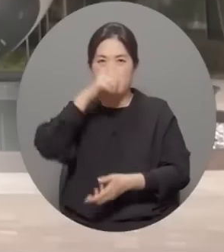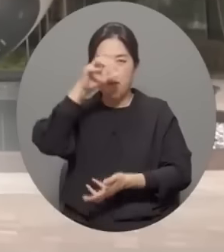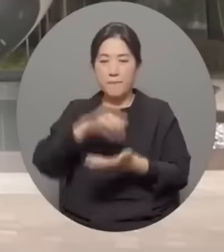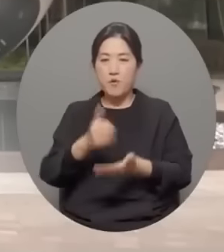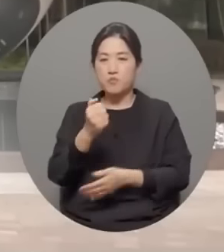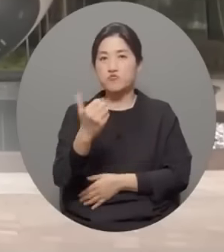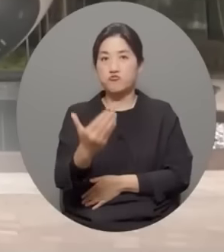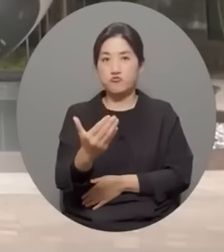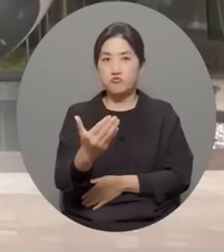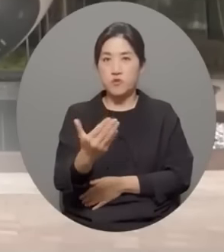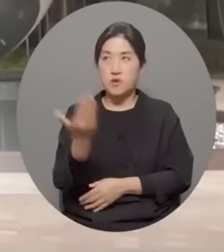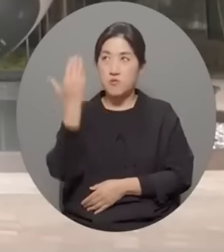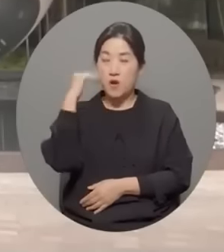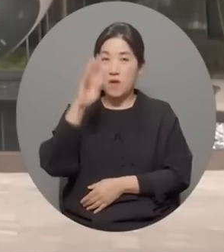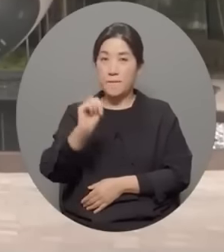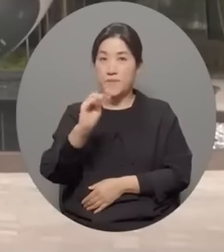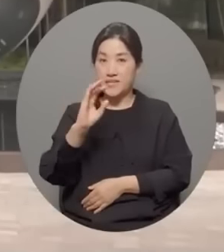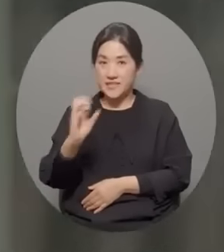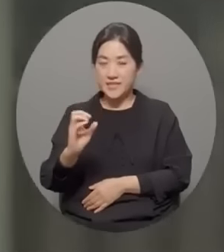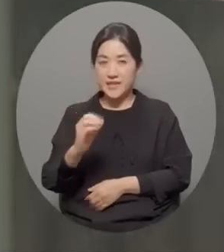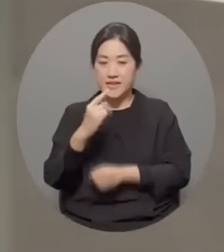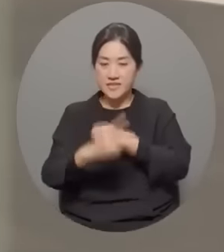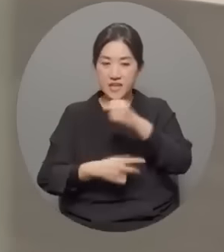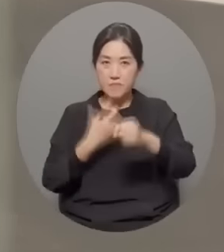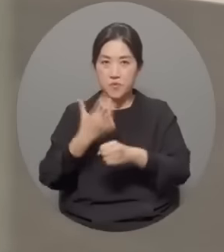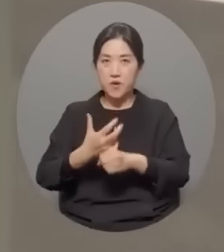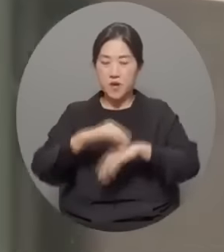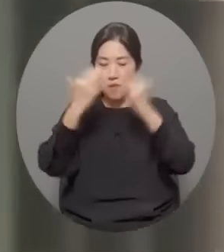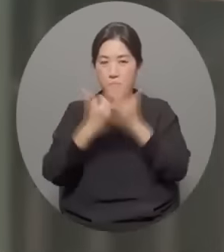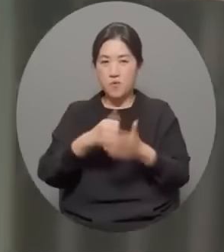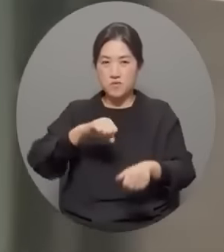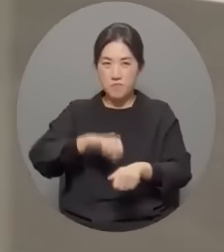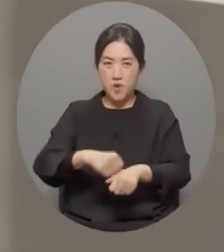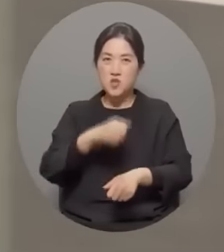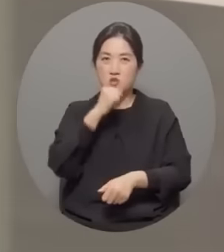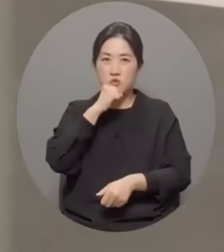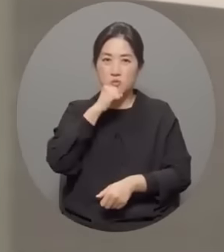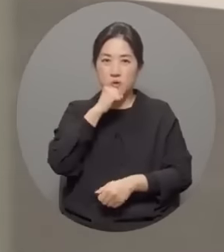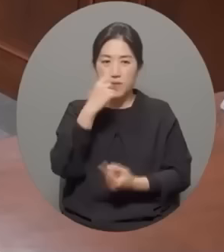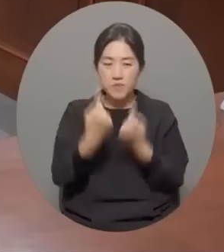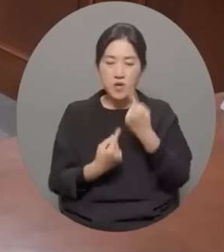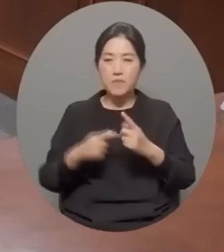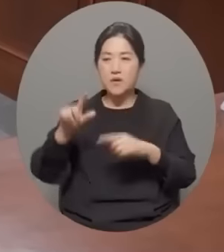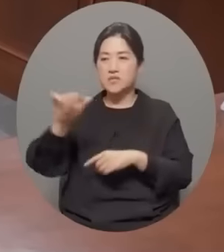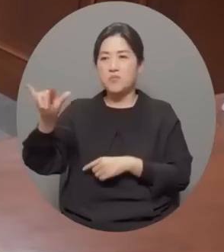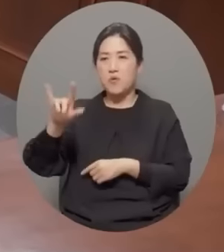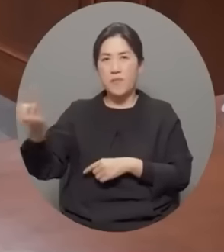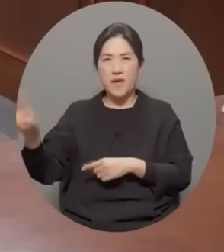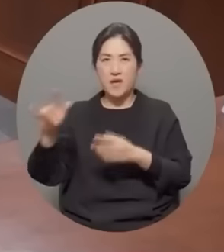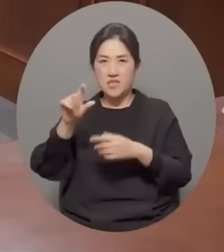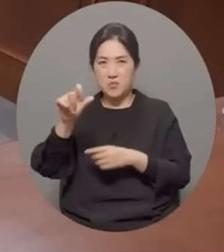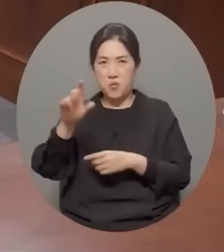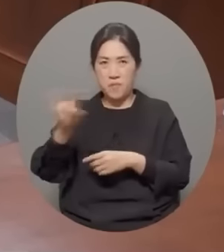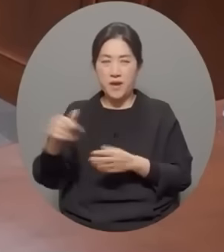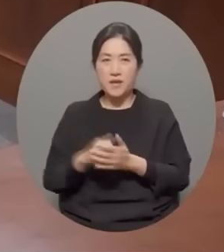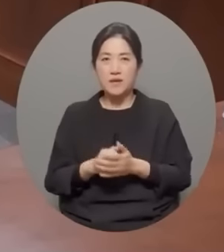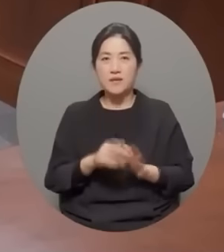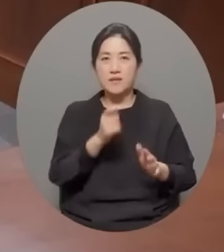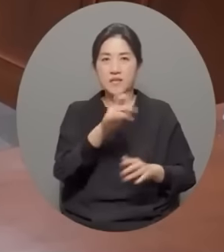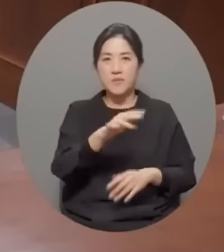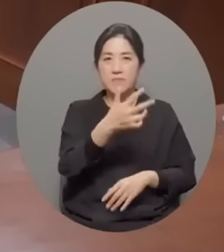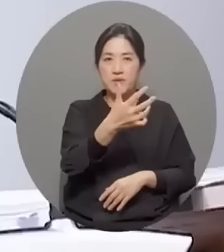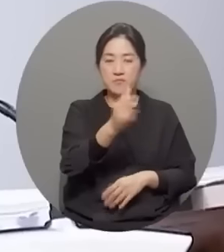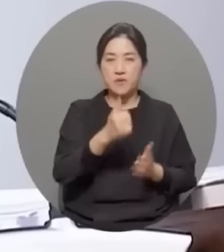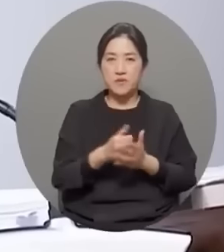59점. 과거 MBC가 2, 3년 동안 받은 모든 벌점의 15배입니다. TV의 80%, 라디오